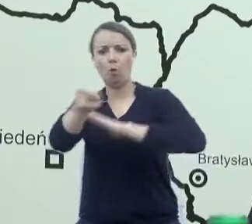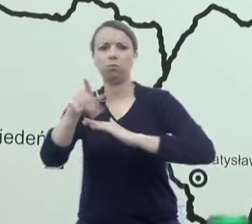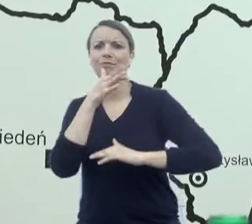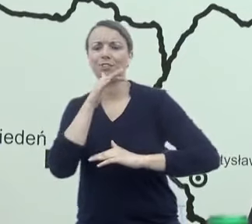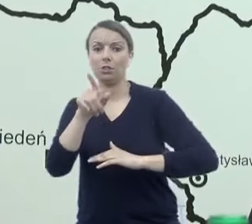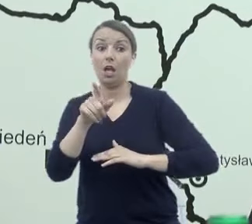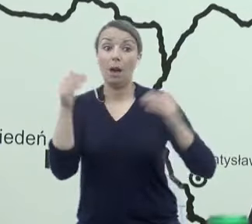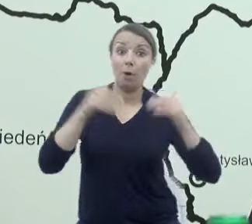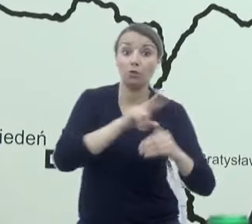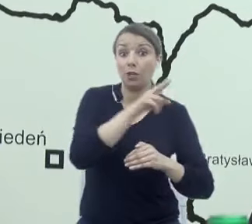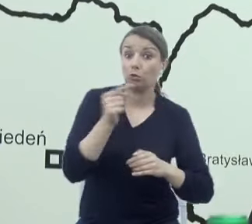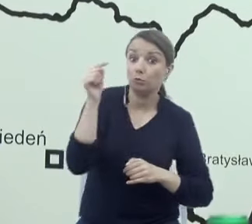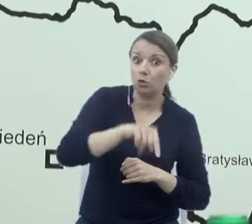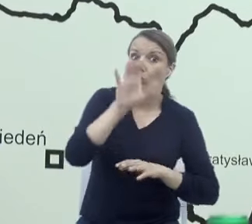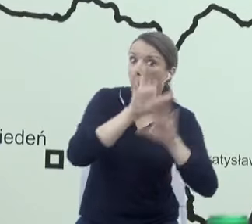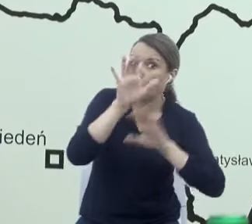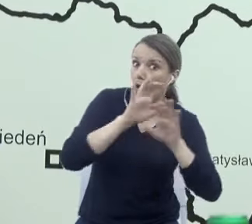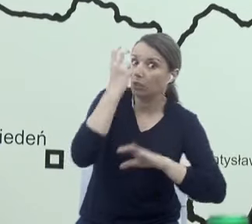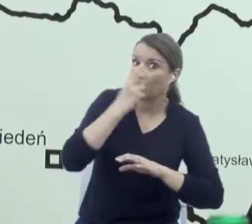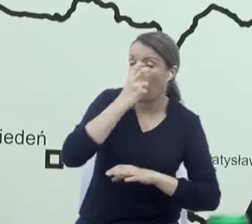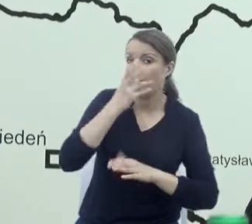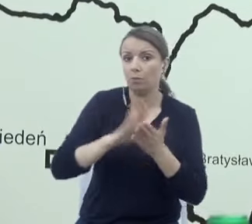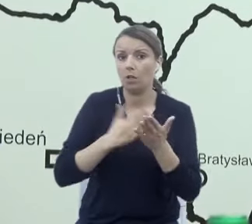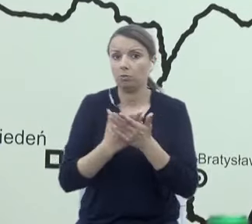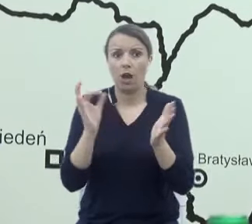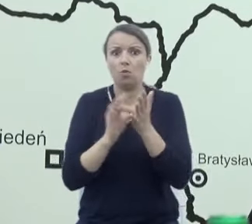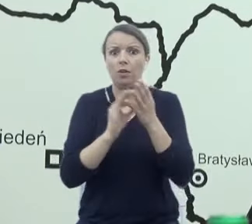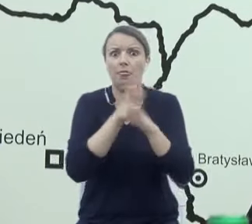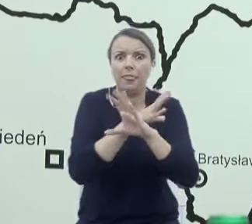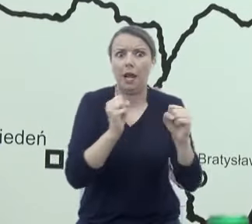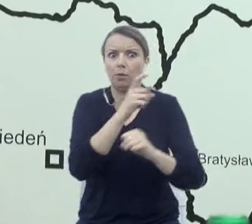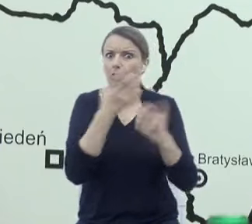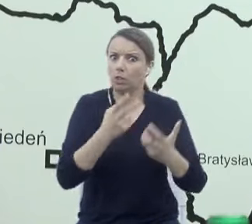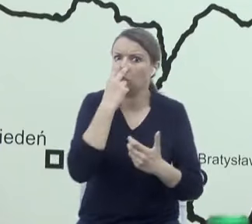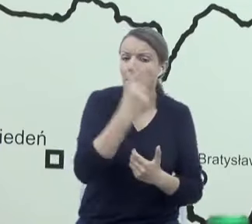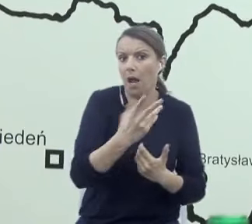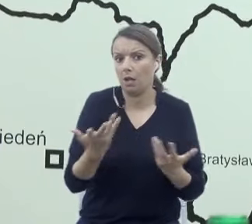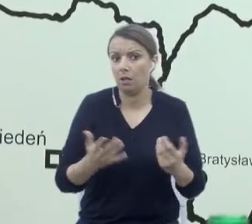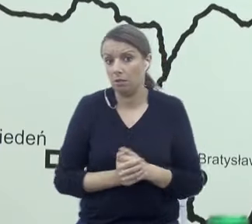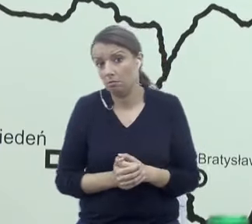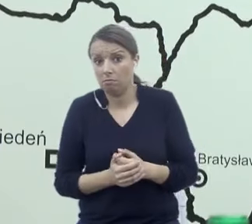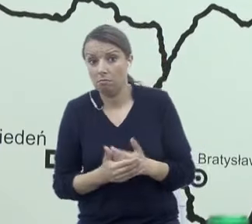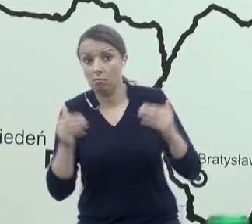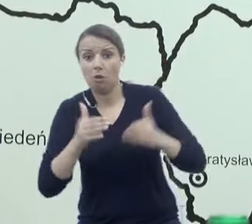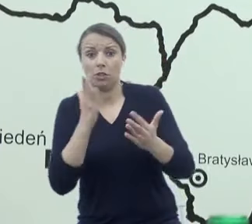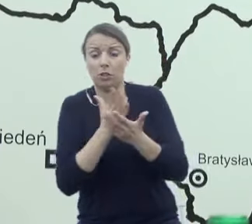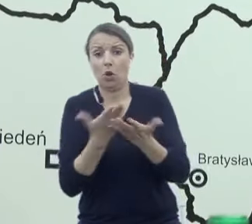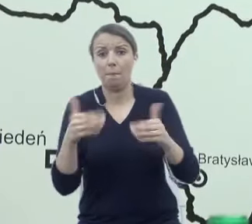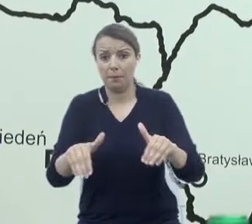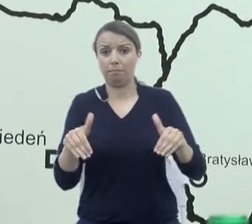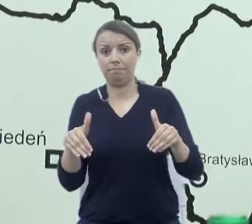z ciekawości tam poszli, bo coś się, prawda, bardzo dramatycznego działo. Natomiast no, to jest jednak no,